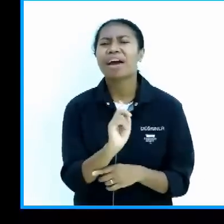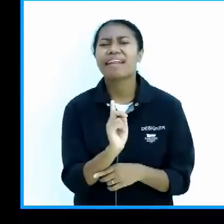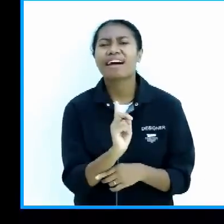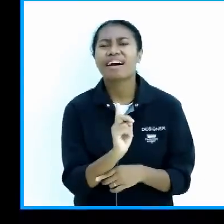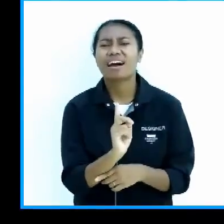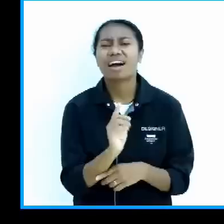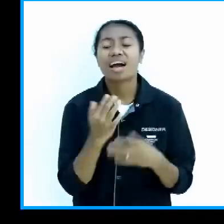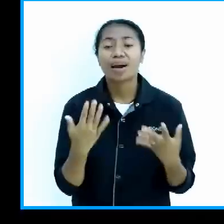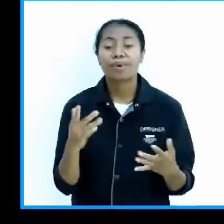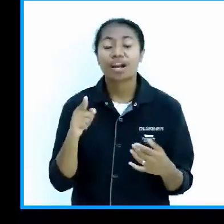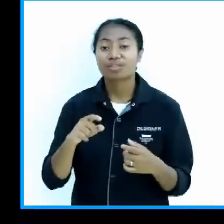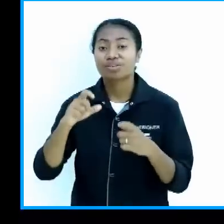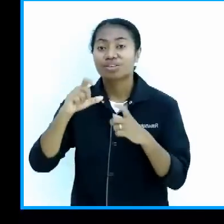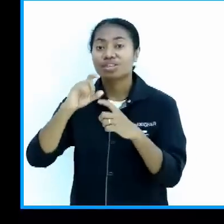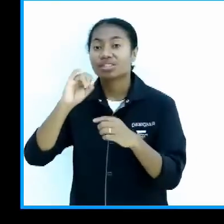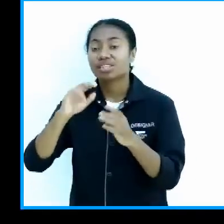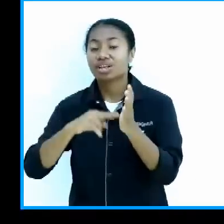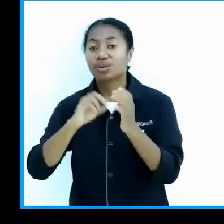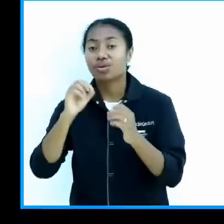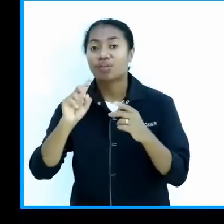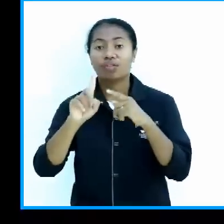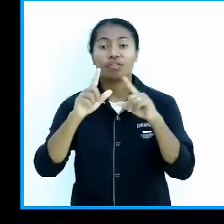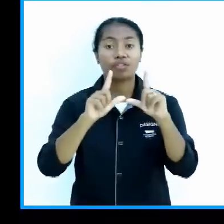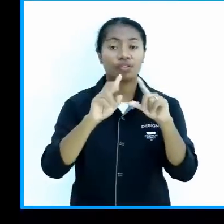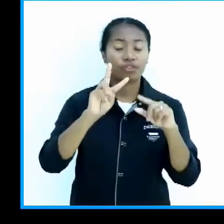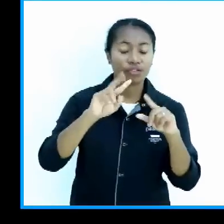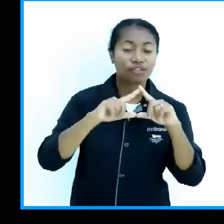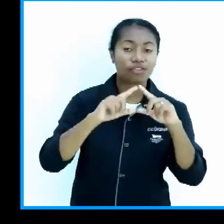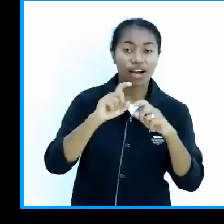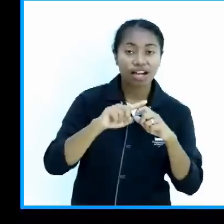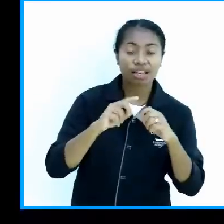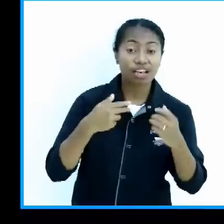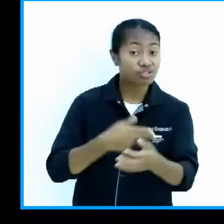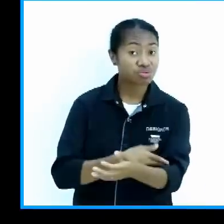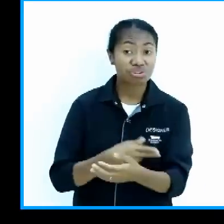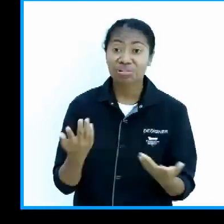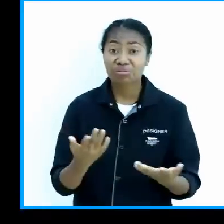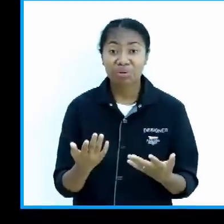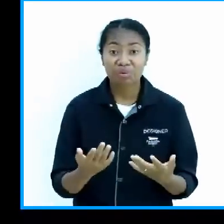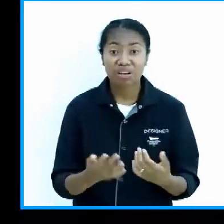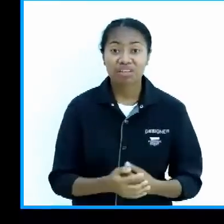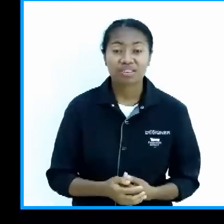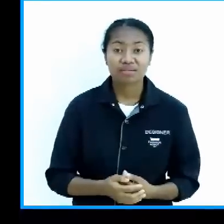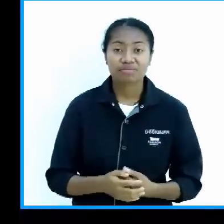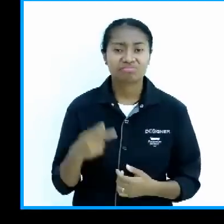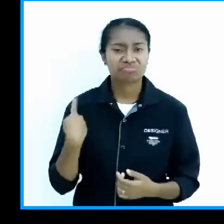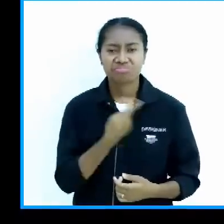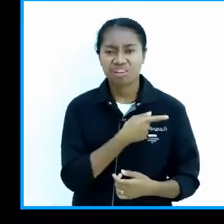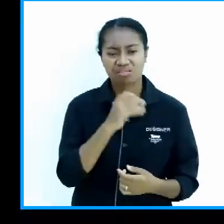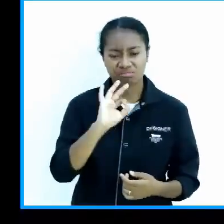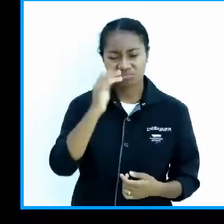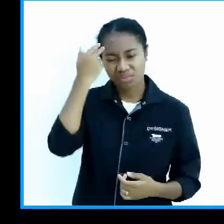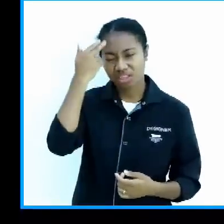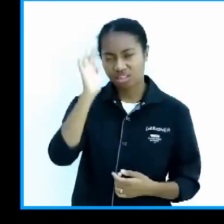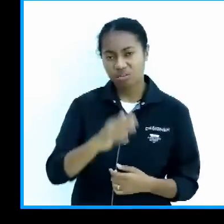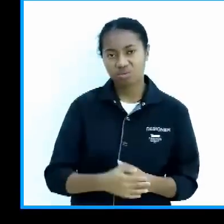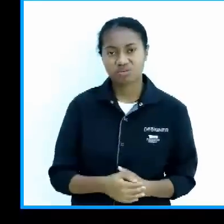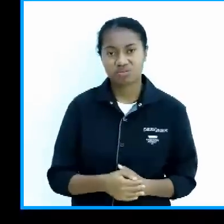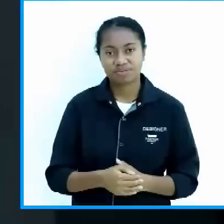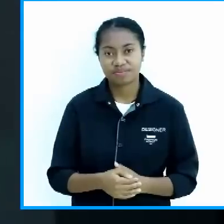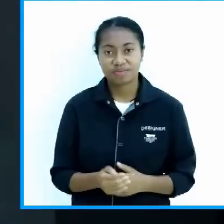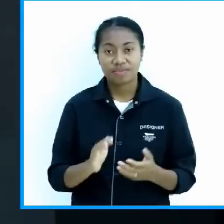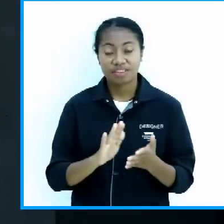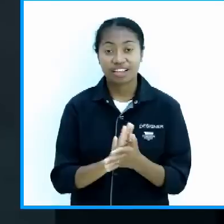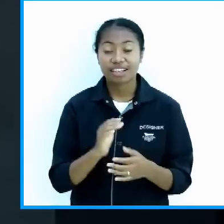Apakah maksudnya di Sinovac yang mau disuntik, atau di Moderna, atau di vaksin yang lain yang mungkin tidak masuk Indonesia? Kita tidak tahu. Ya. Dan